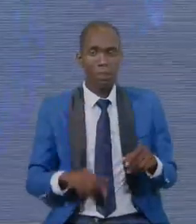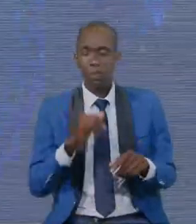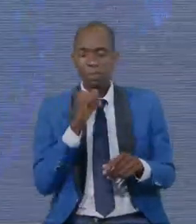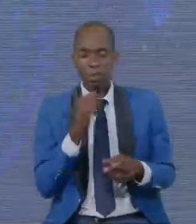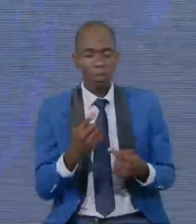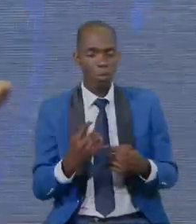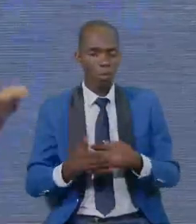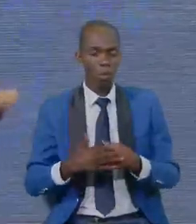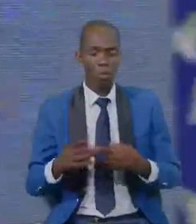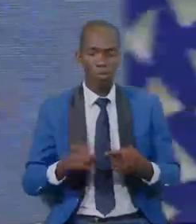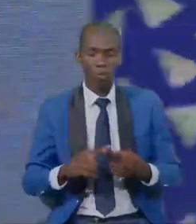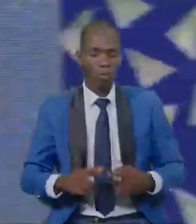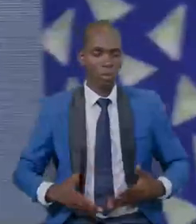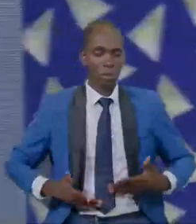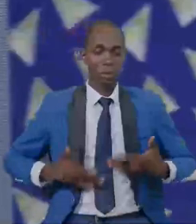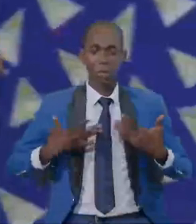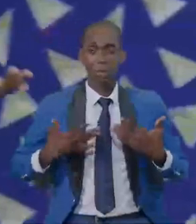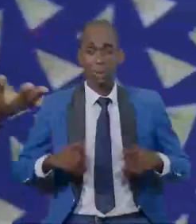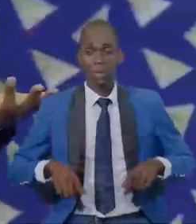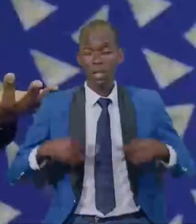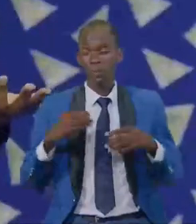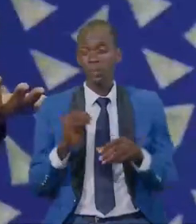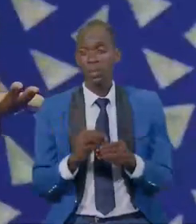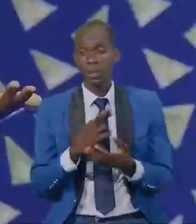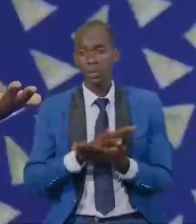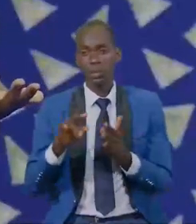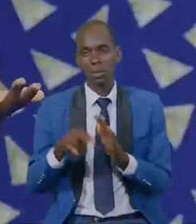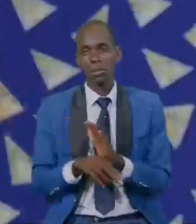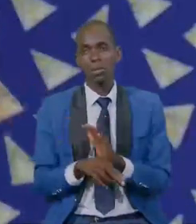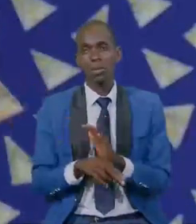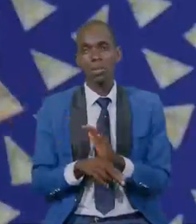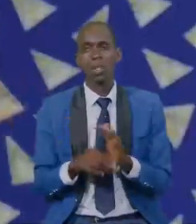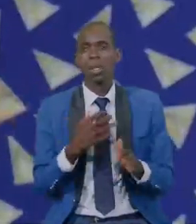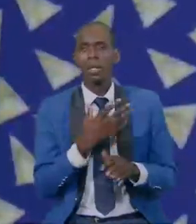Oui, tu n'es pas juste. Tu n'as pas la paix.